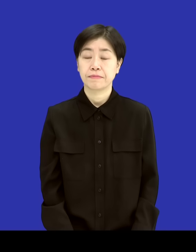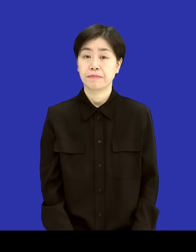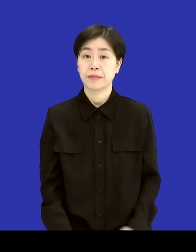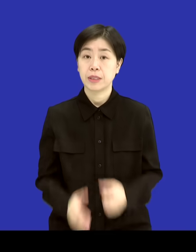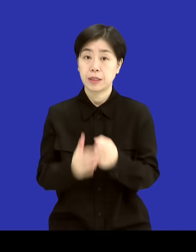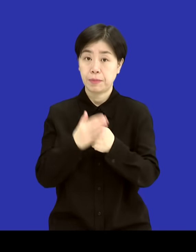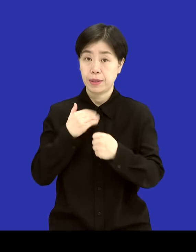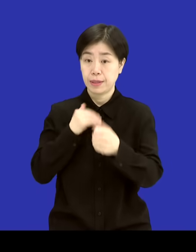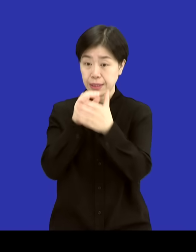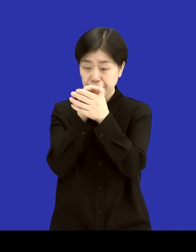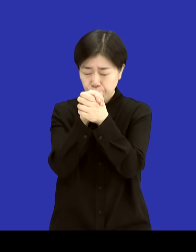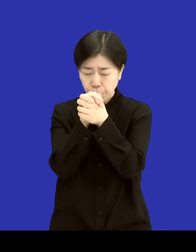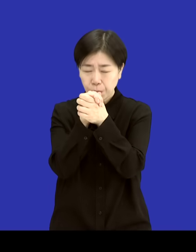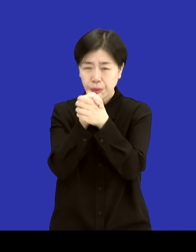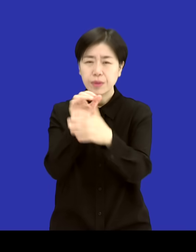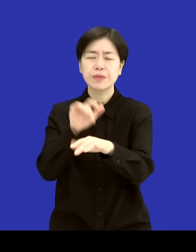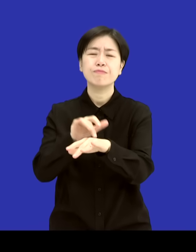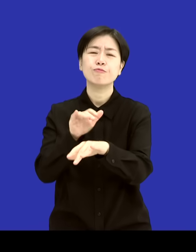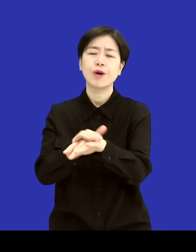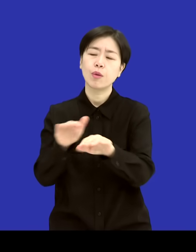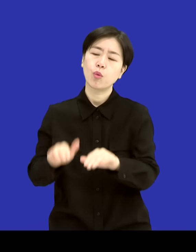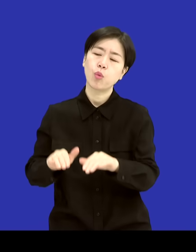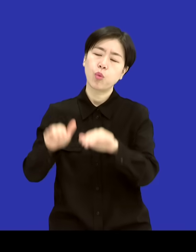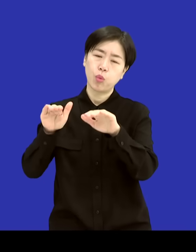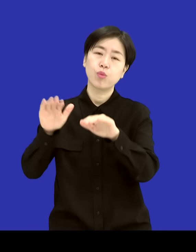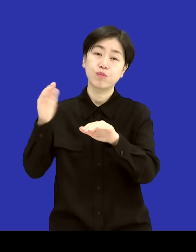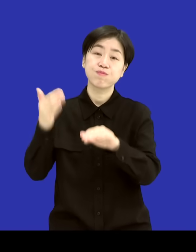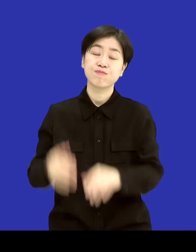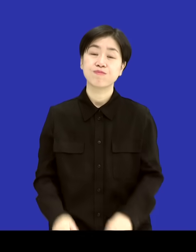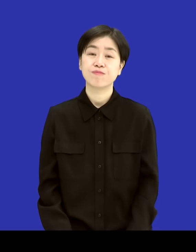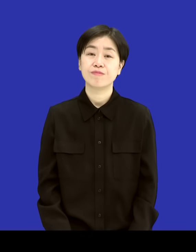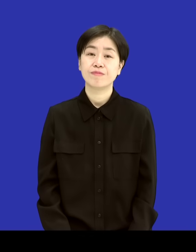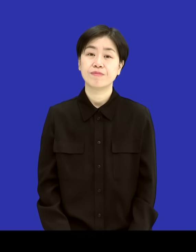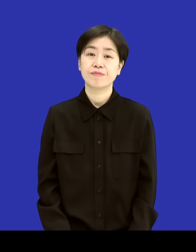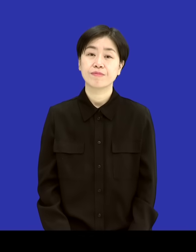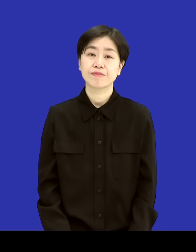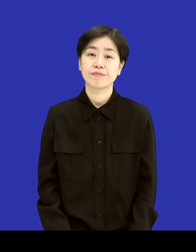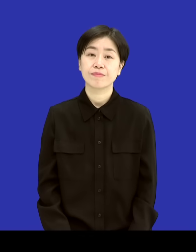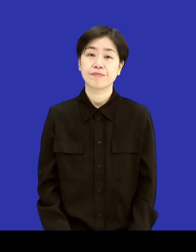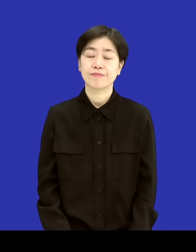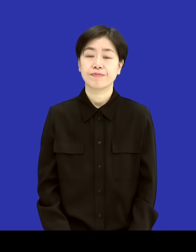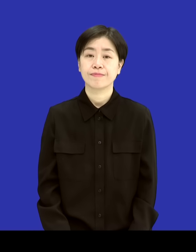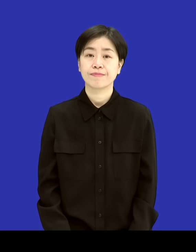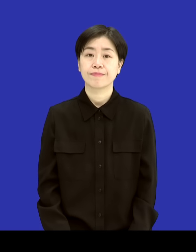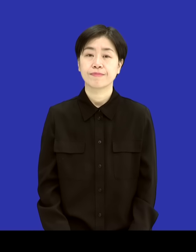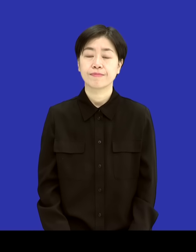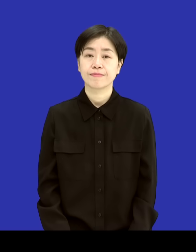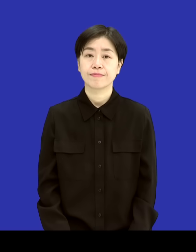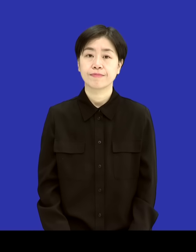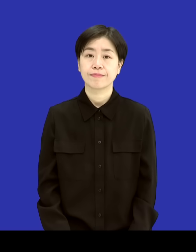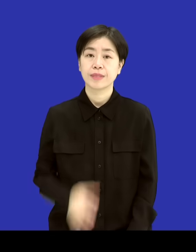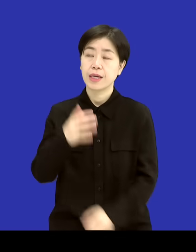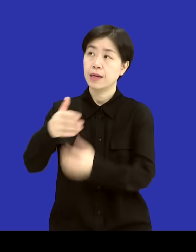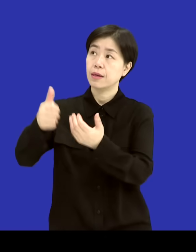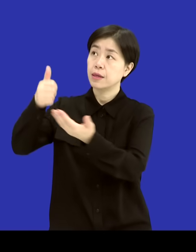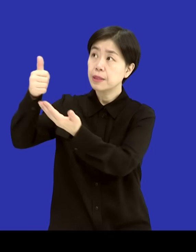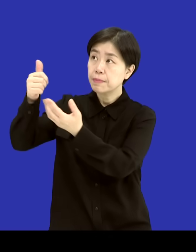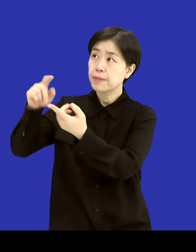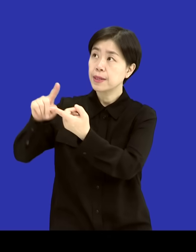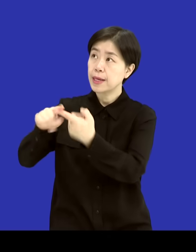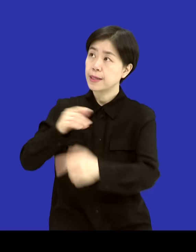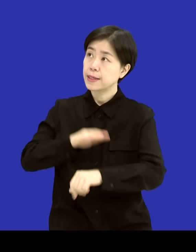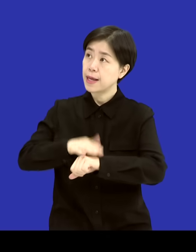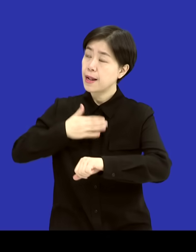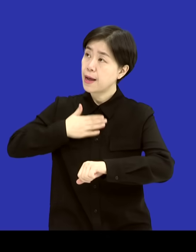기도하는 습관이 좀 더 생기게 됐어요. 그래서 하나님께 좀 하나님을 알면